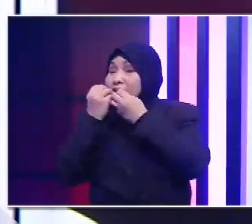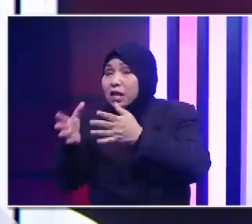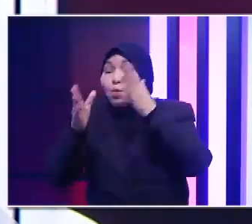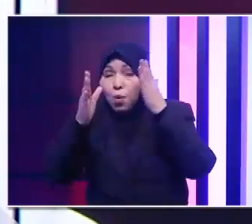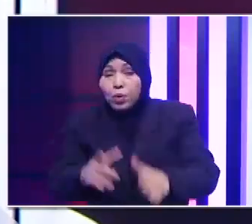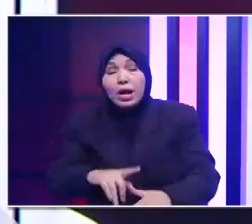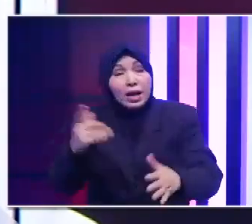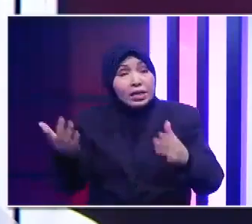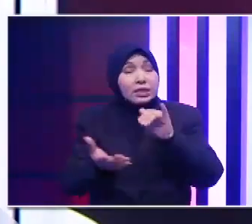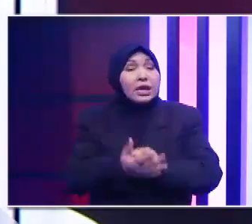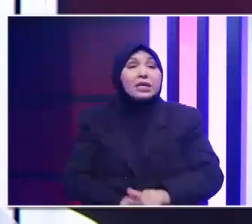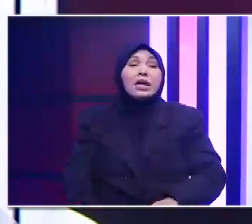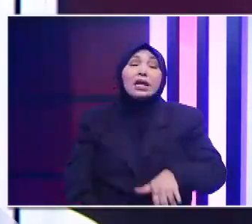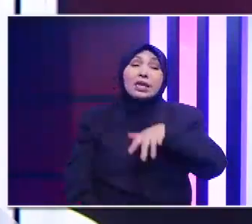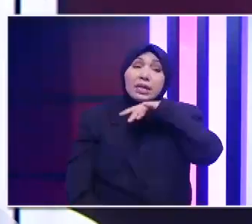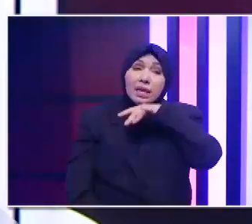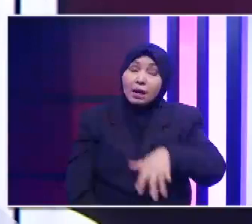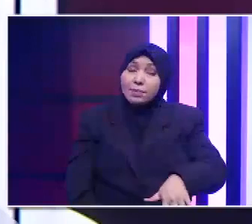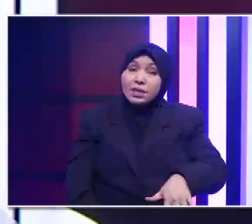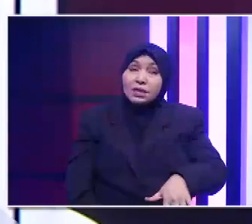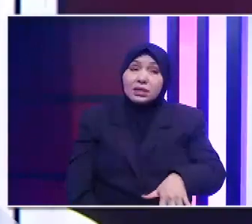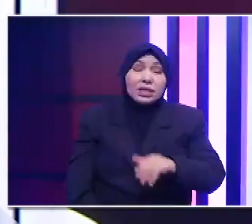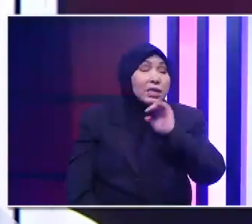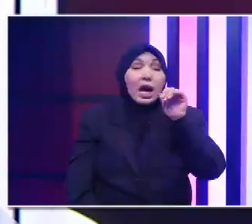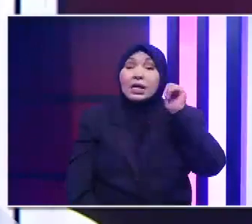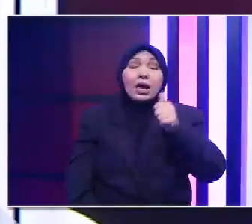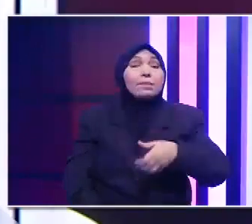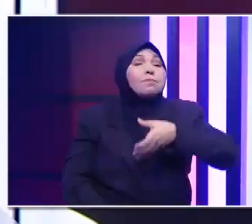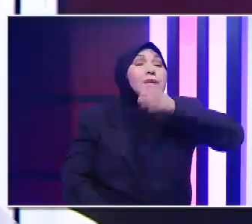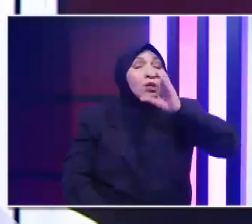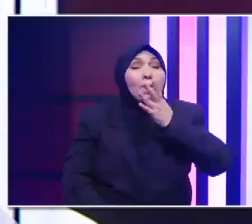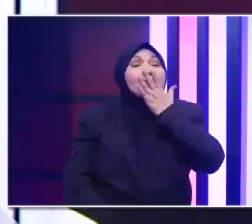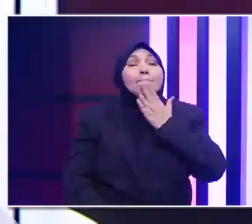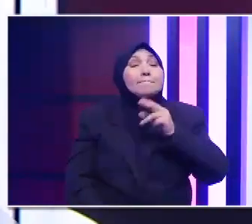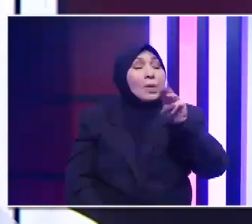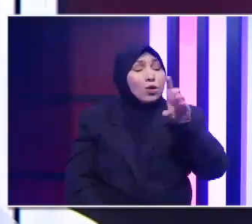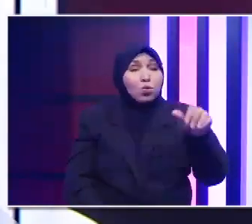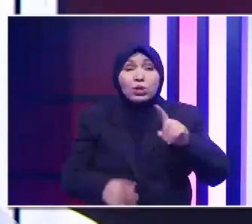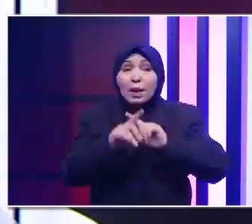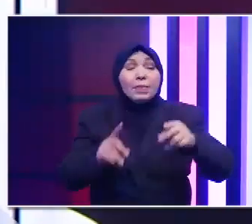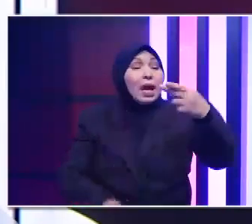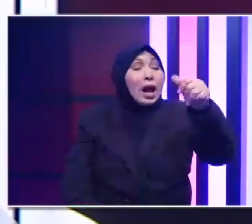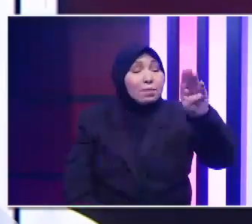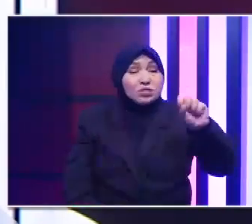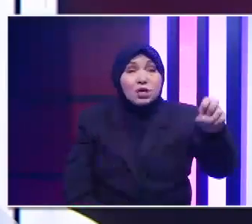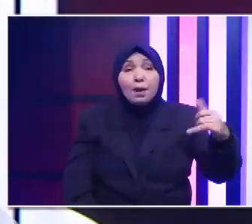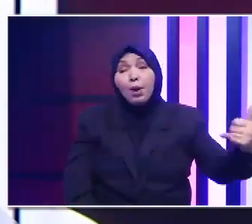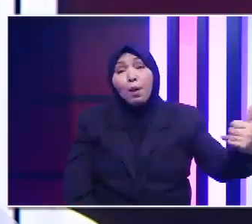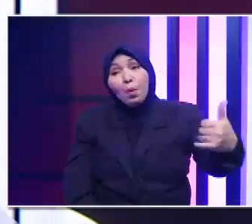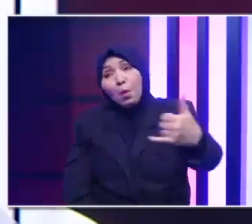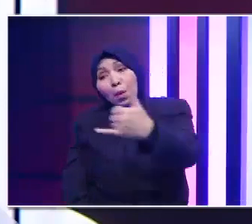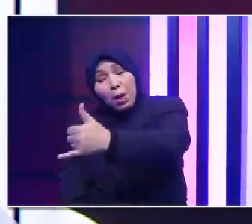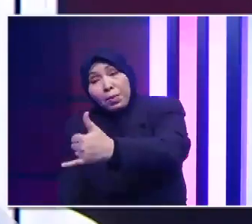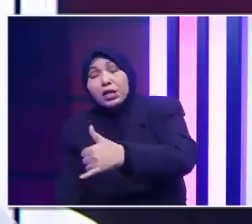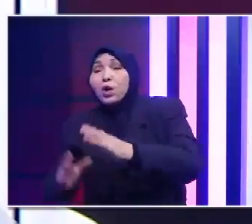bahwa nabi sangat selam tidak akan lagi minum madu tetapi Hafsah pula pergi bagi tahu